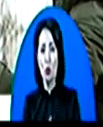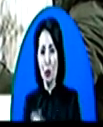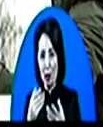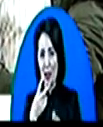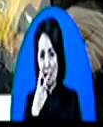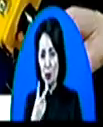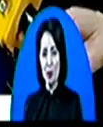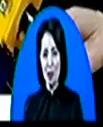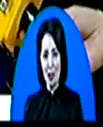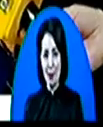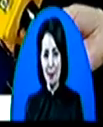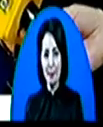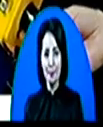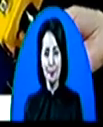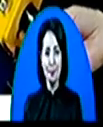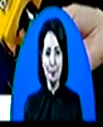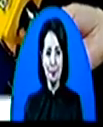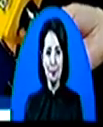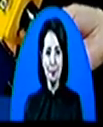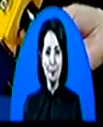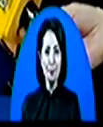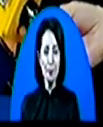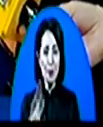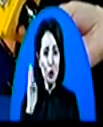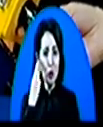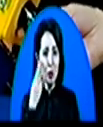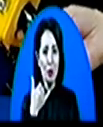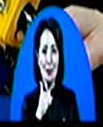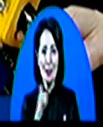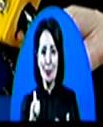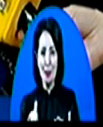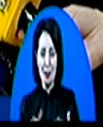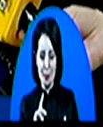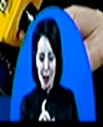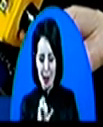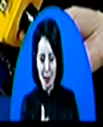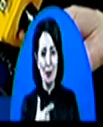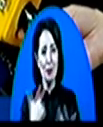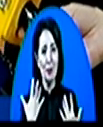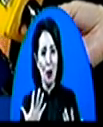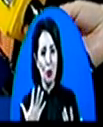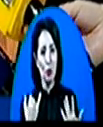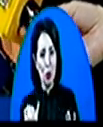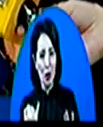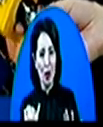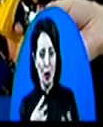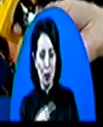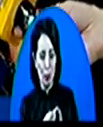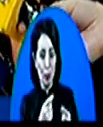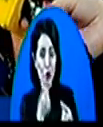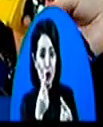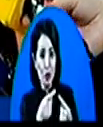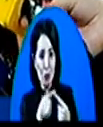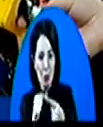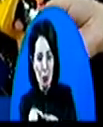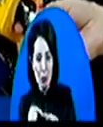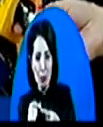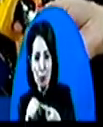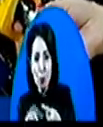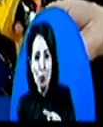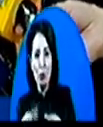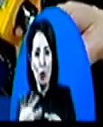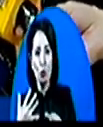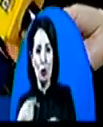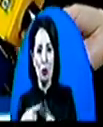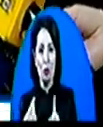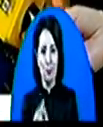байна. Тухайлбал тодорхой төрлийн хэрэгүүд маань 5 хэрэг 6 хэрэг болж бас задарч ингээд шалгалтын ажлууд